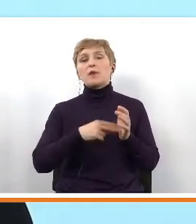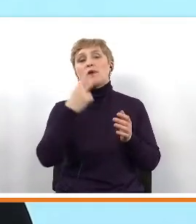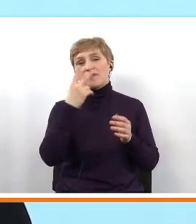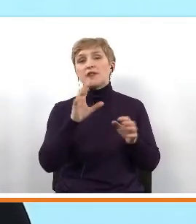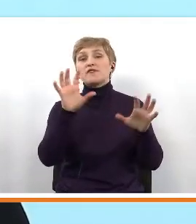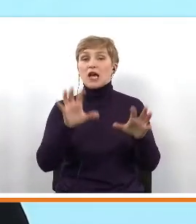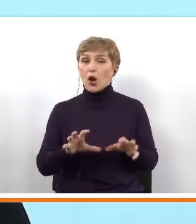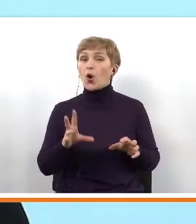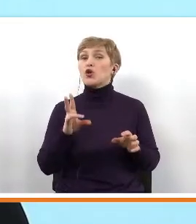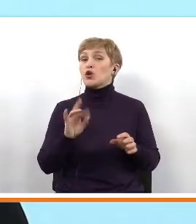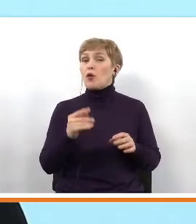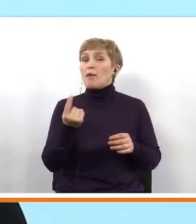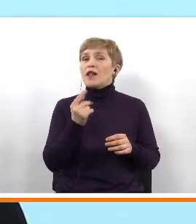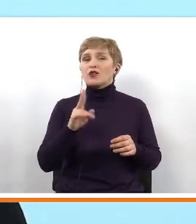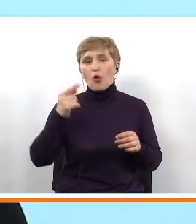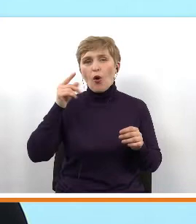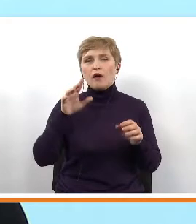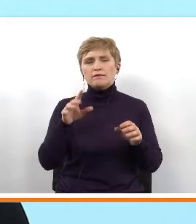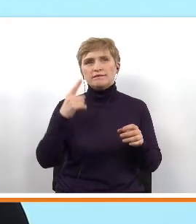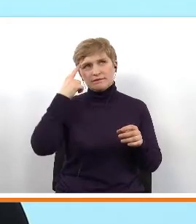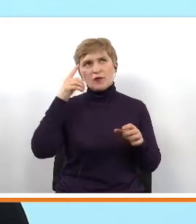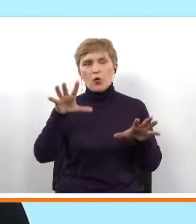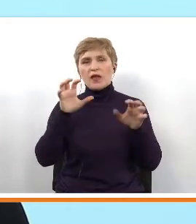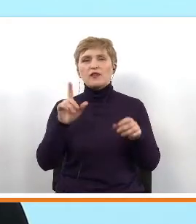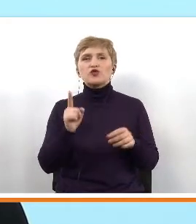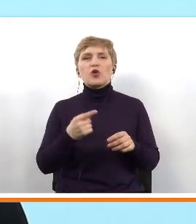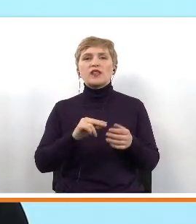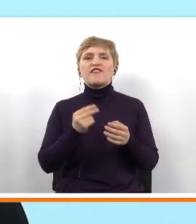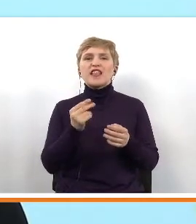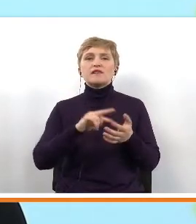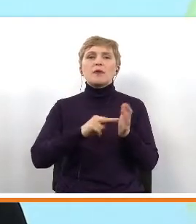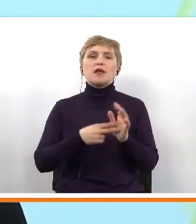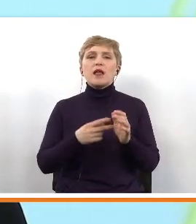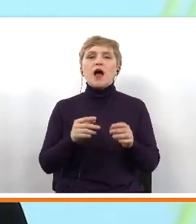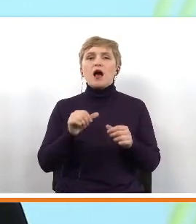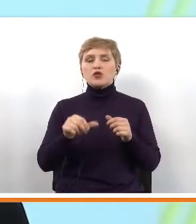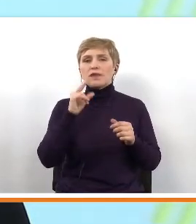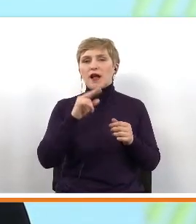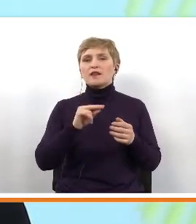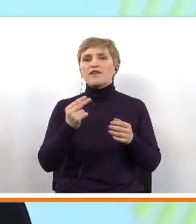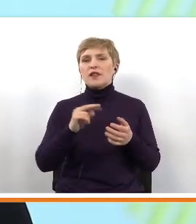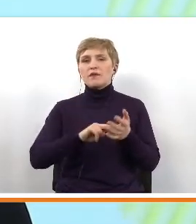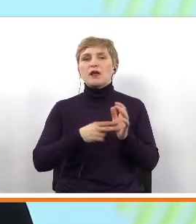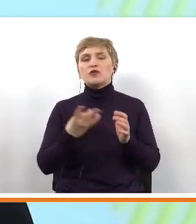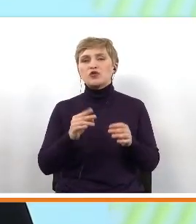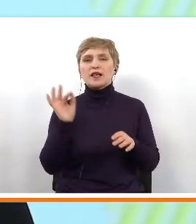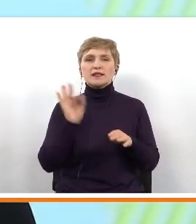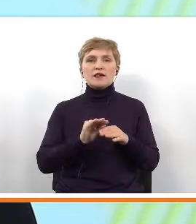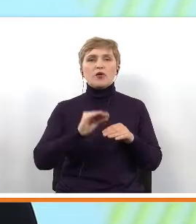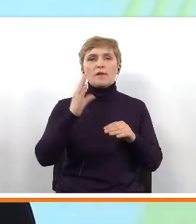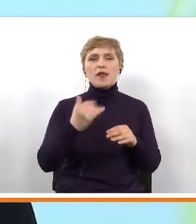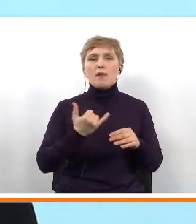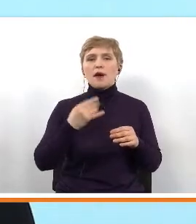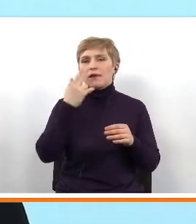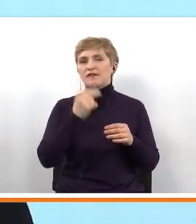мало кто улавливает, а что же это за финансовый план, особенно когда финансовый план нужен для целевого капитала, а мы привыкли жить, что у нас есть